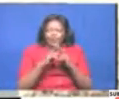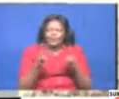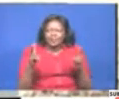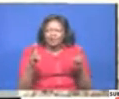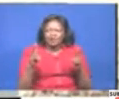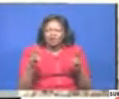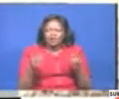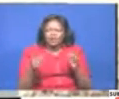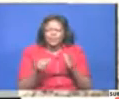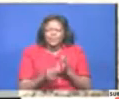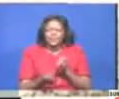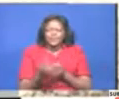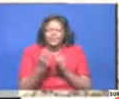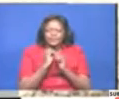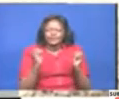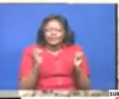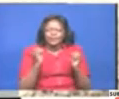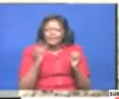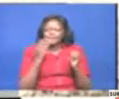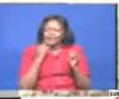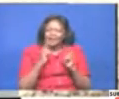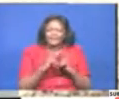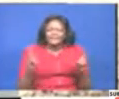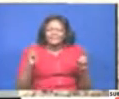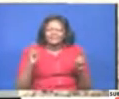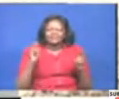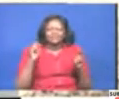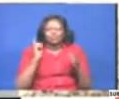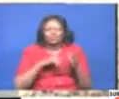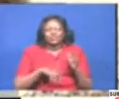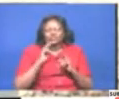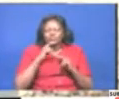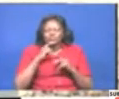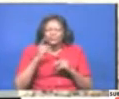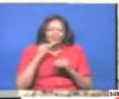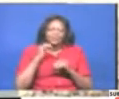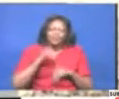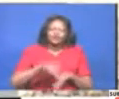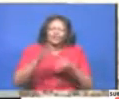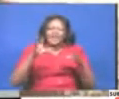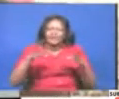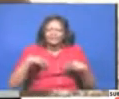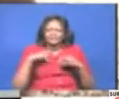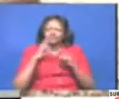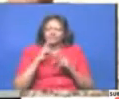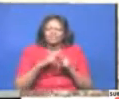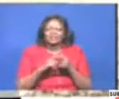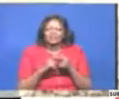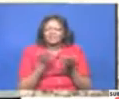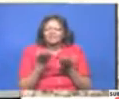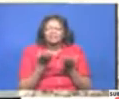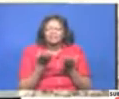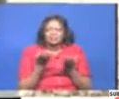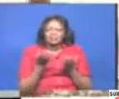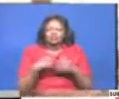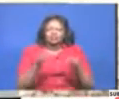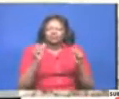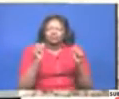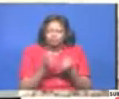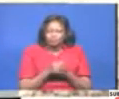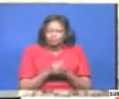vurugu, tuende sambamba na matokeo vile yatakavyokuwa, tuembrace yale matokeo, alafu shughuli zetu ziendelee mbele. Watoto wetu